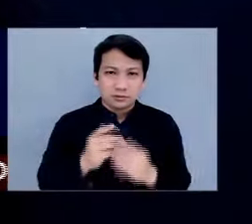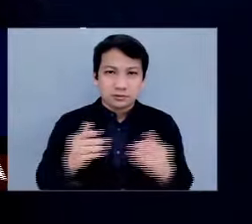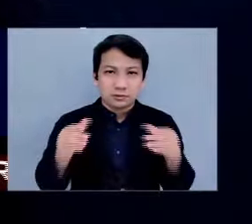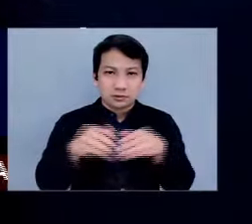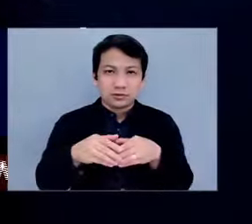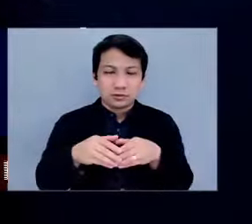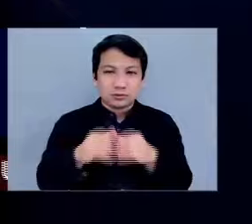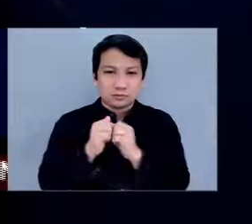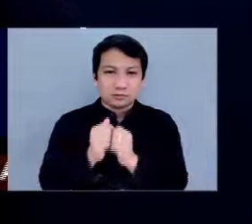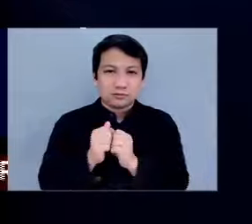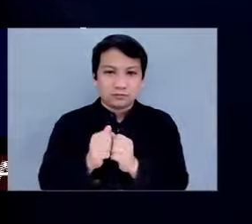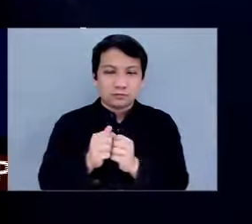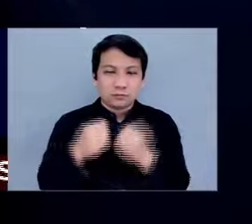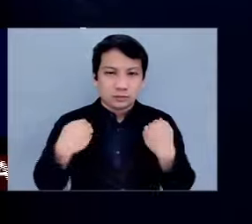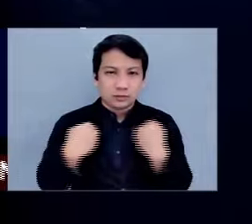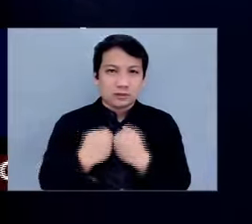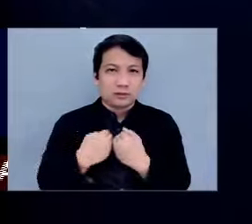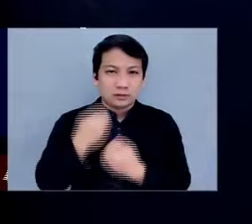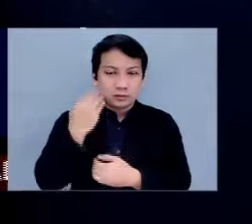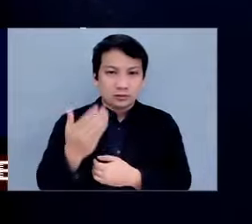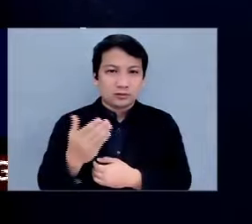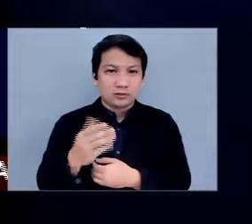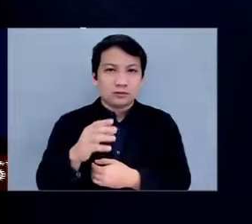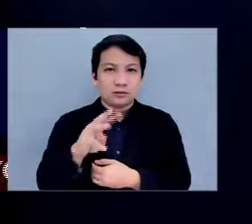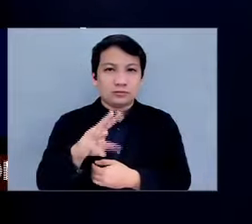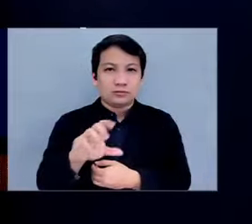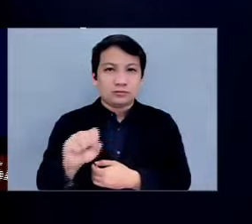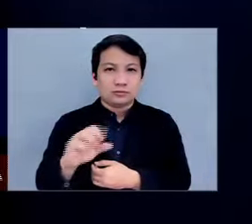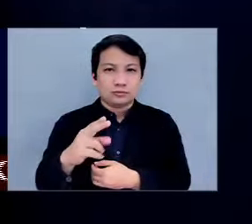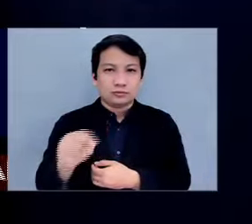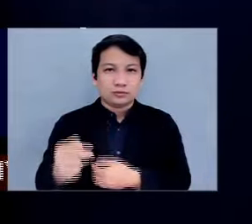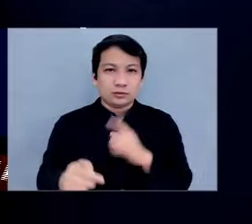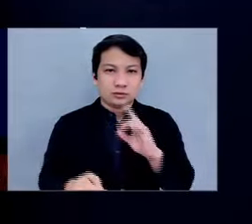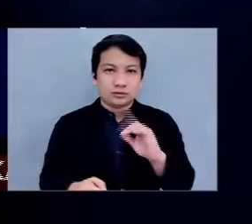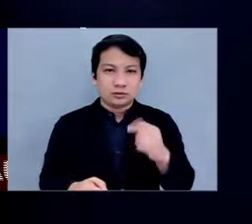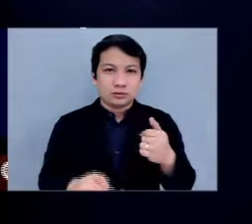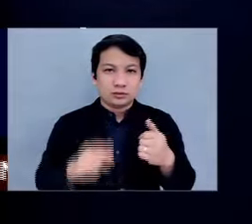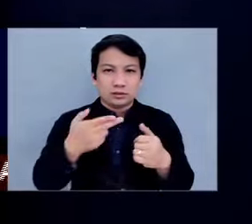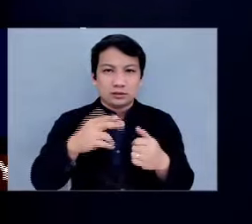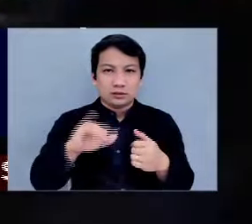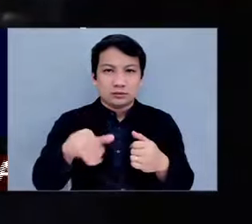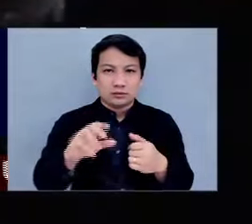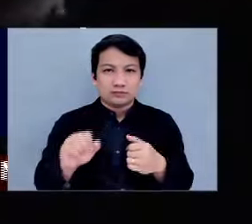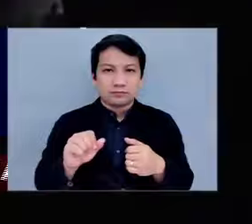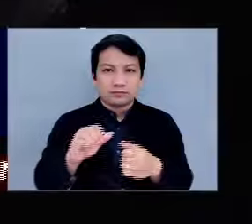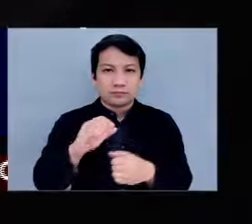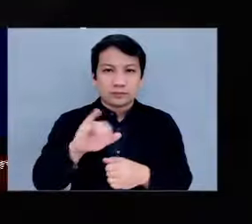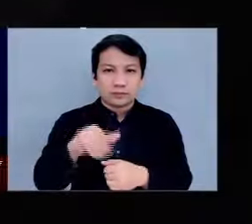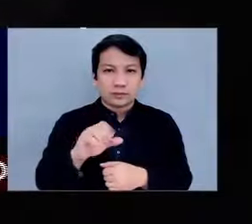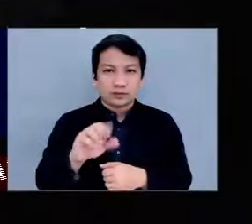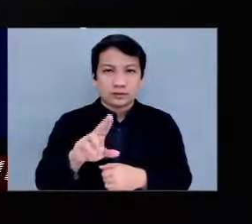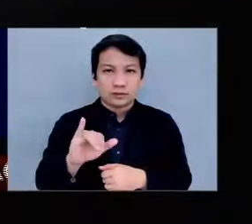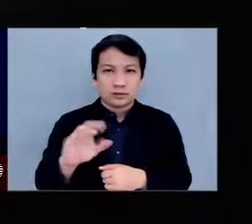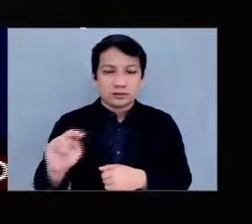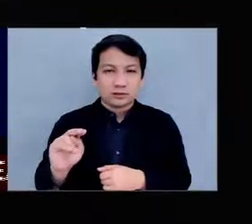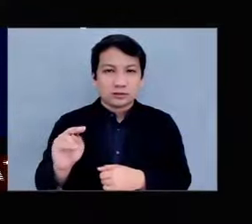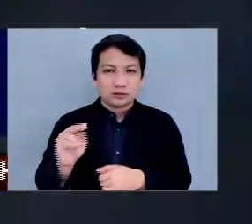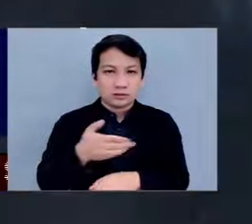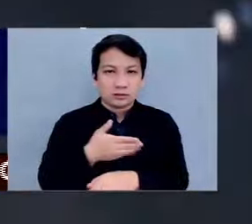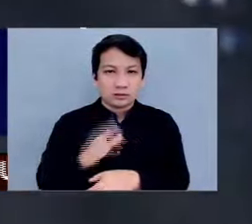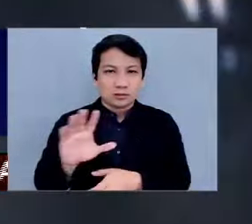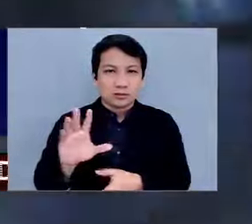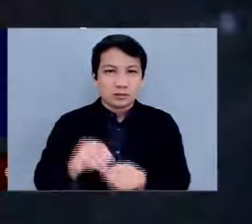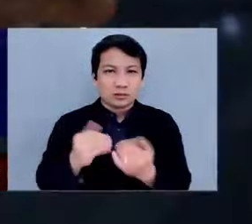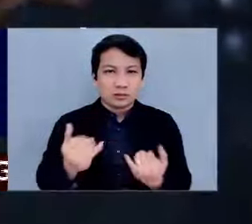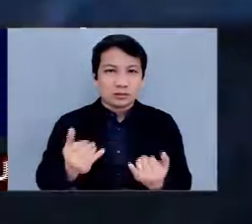ang mga miyembro nitong sina Woosong, Dojun, Hajun at Jaehyung. Nakatakda silang mag-concert this Friday sa